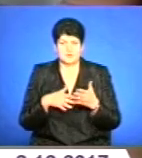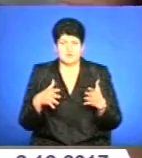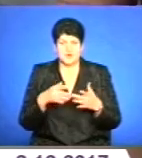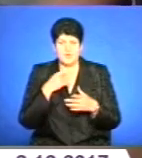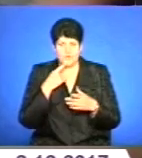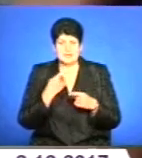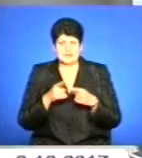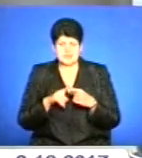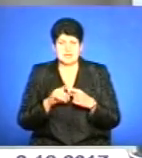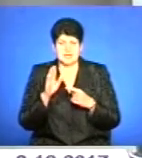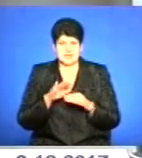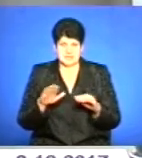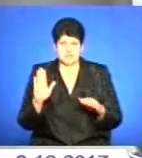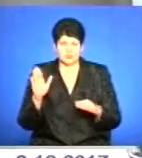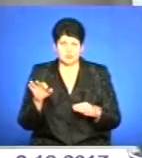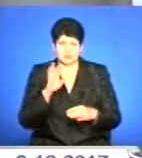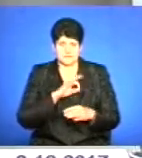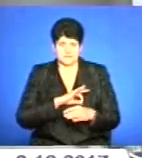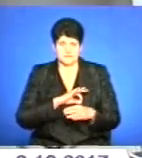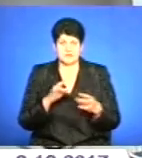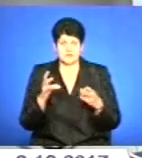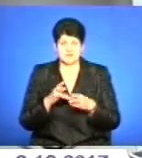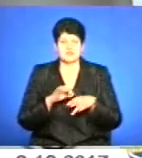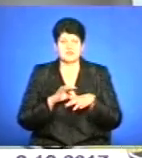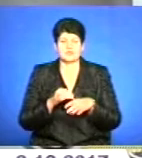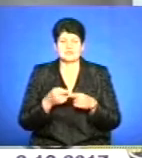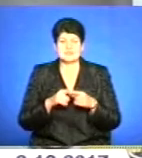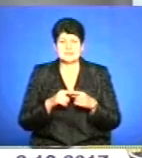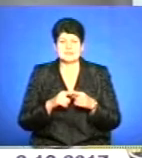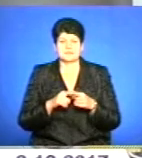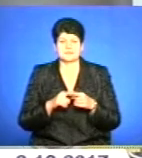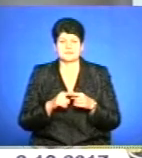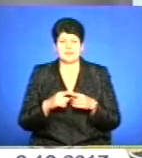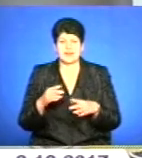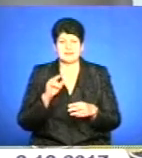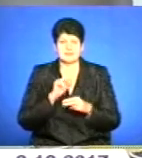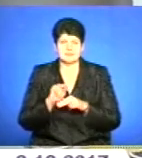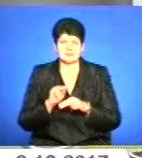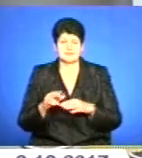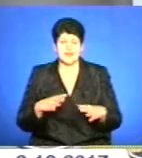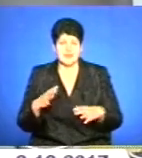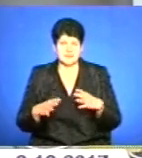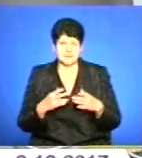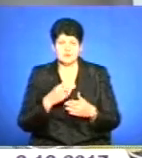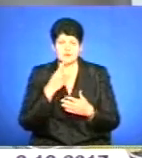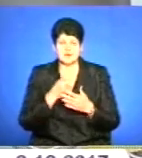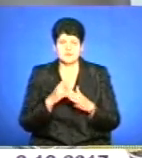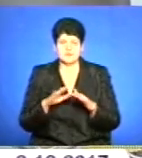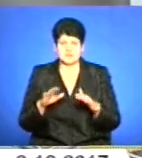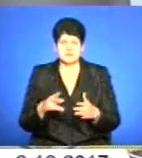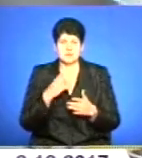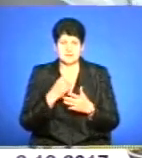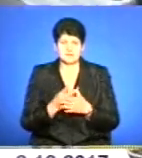такий урок буде корисним. Потрібно проводити такі тренінги, показувати це дітям, адже ми бачимо, яка сьогодні ситуація у нас на